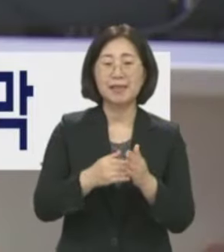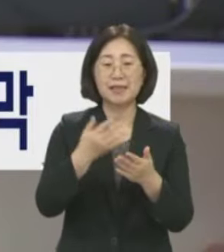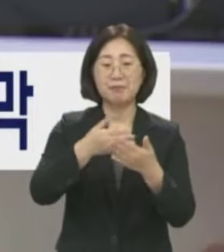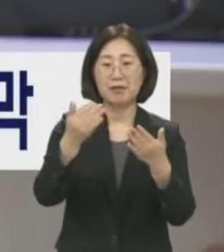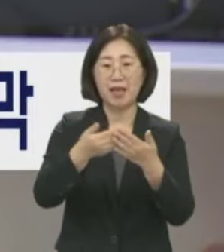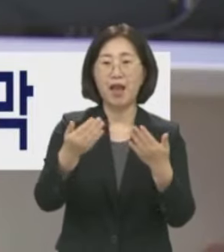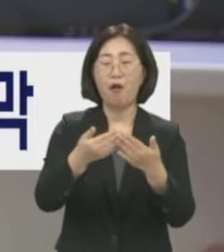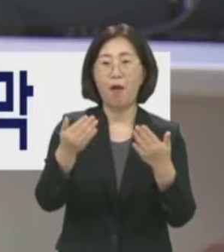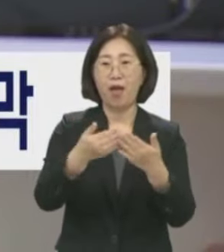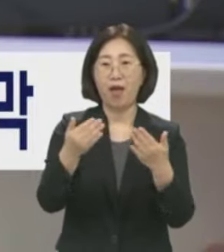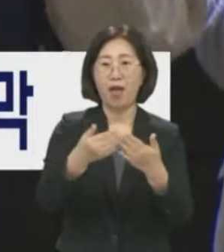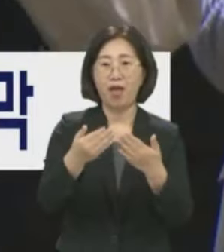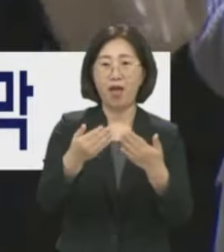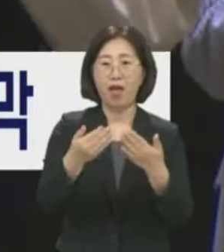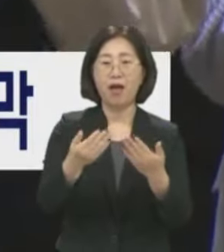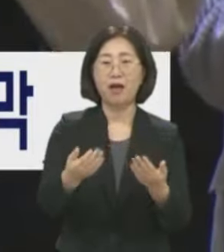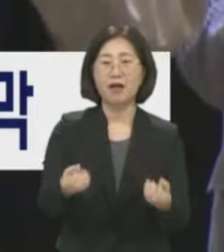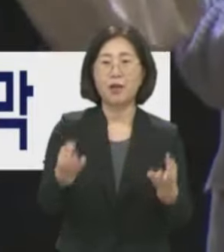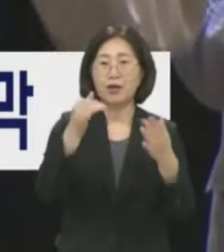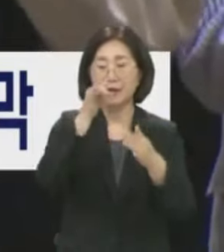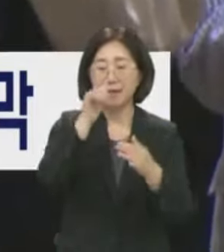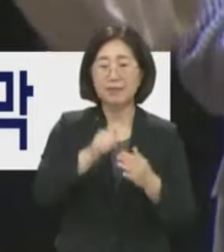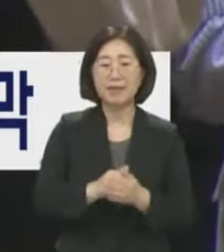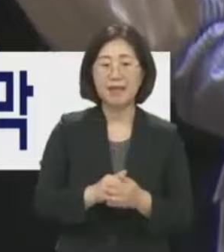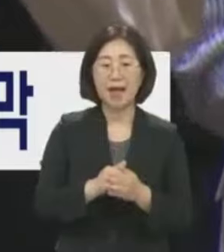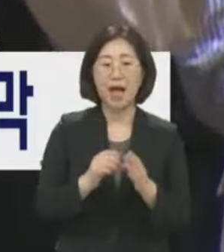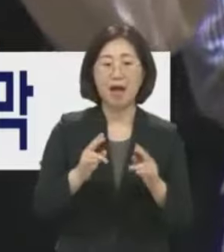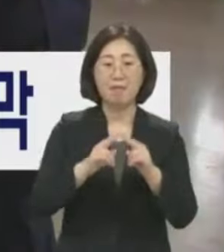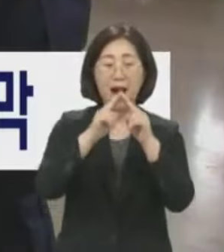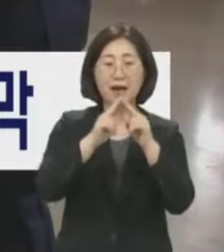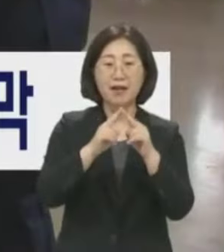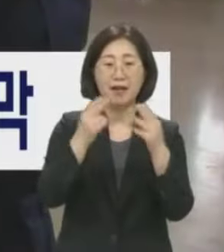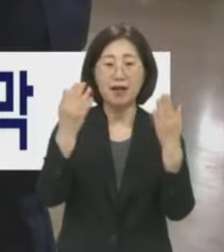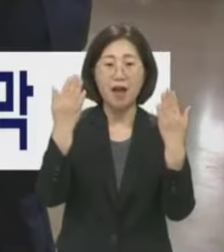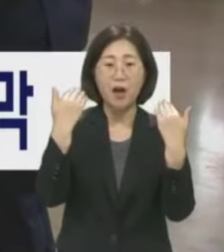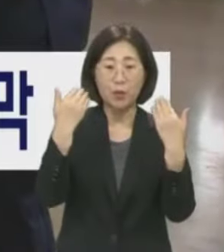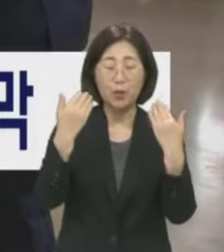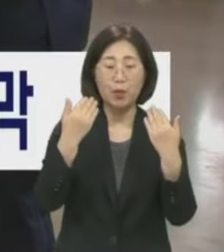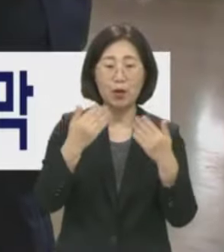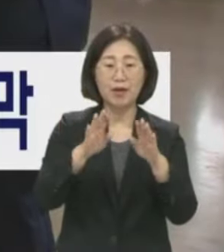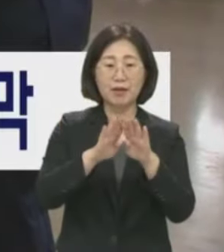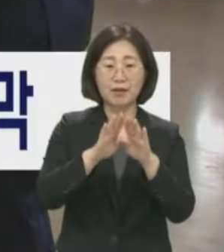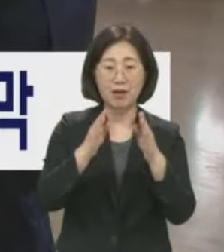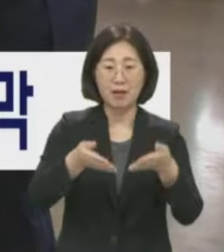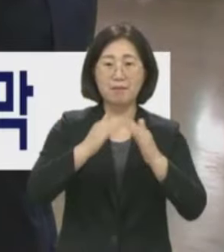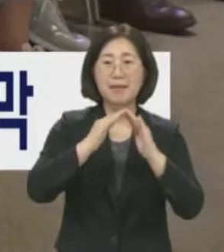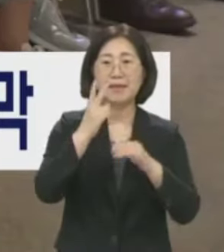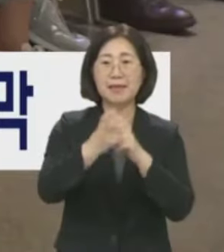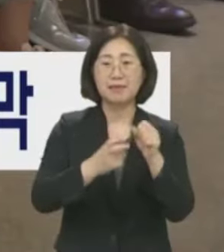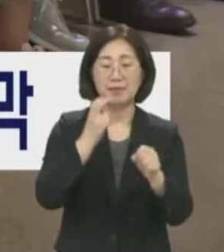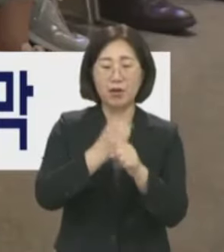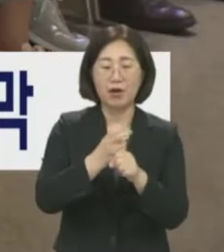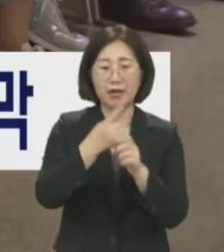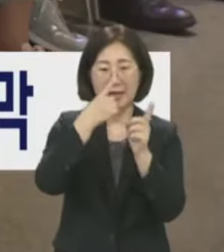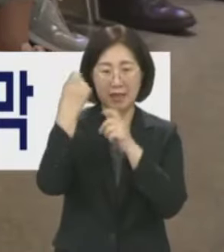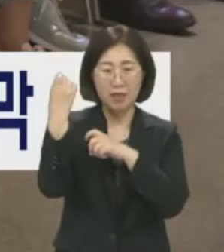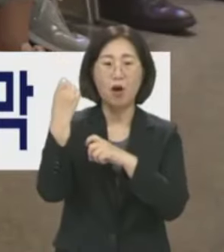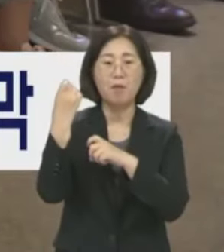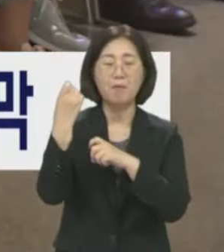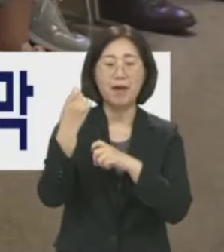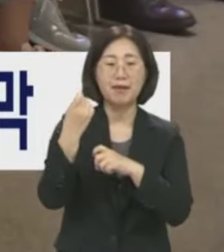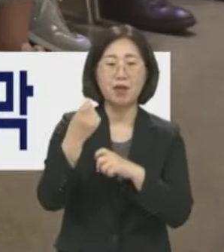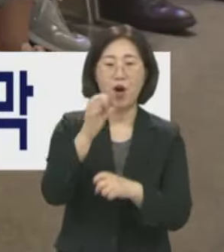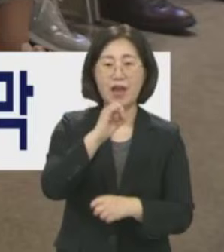이번 기획전은 파리 동양 미술학교가 설립된 지 60주년을 기념해 학교를 설립하고 3,000명의 제자를 양성한 이응로